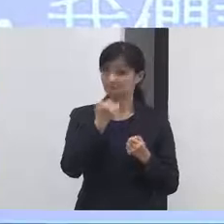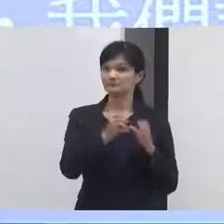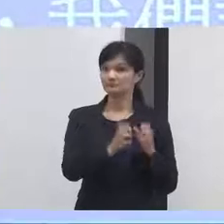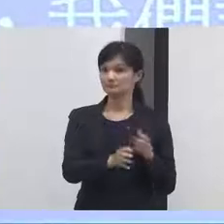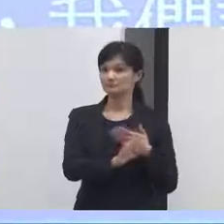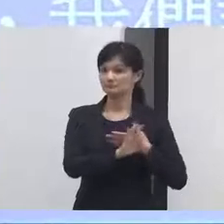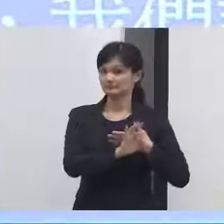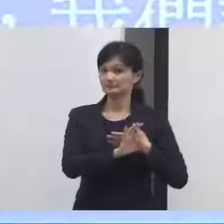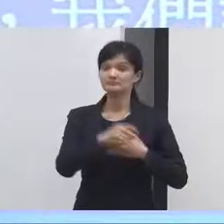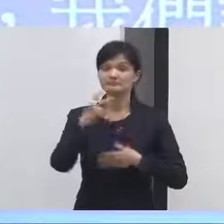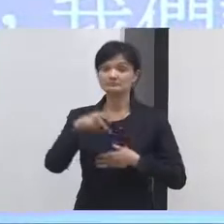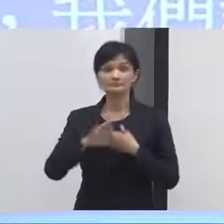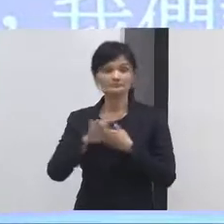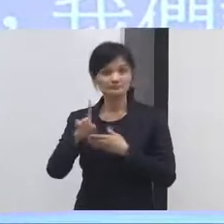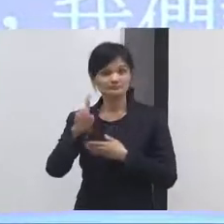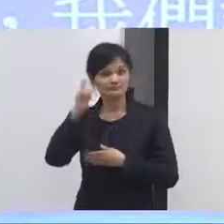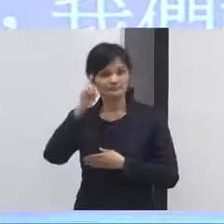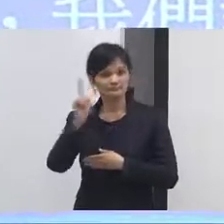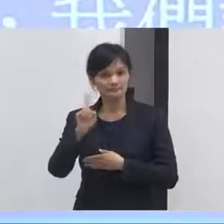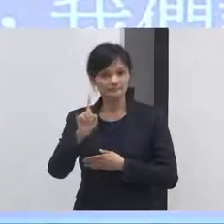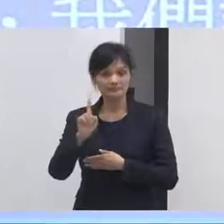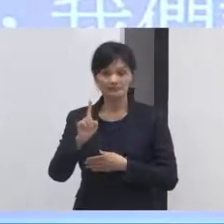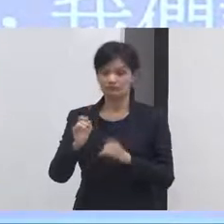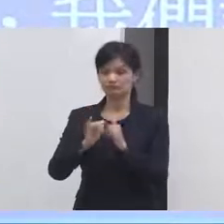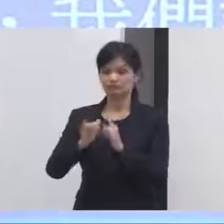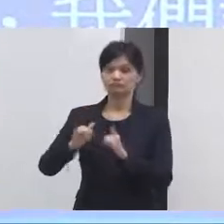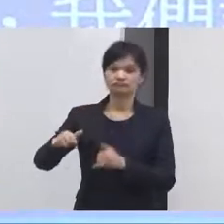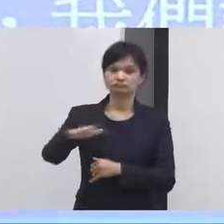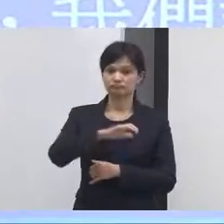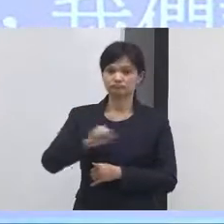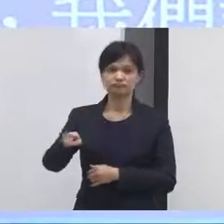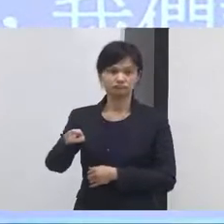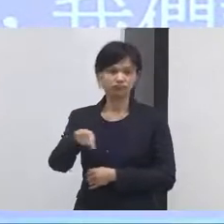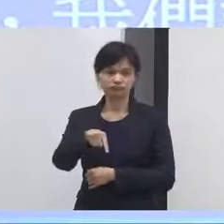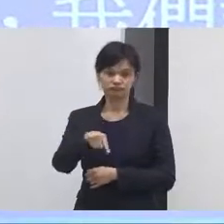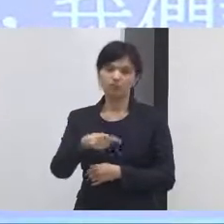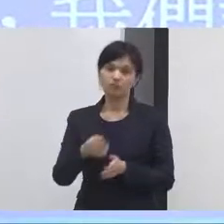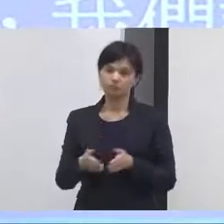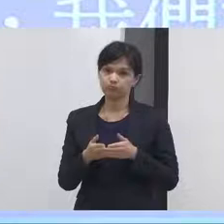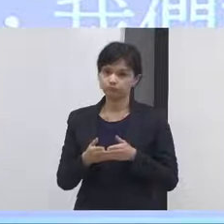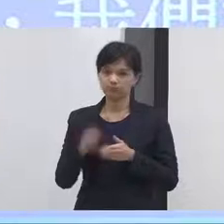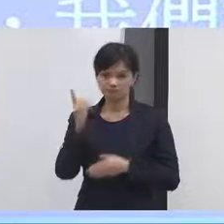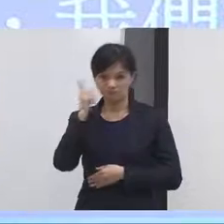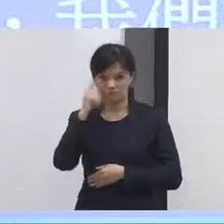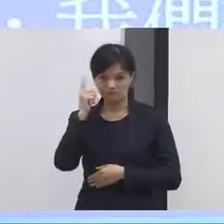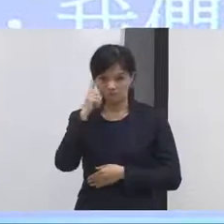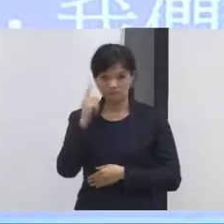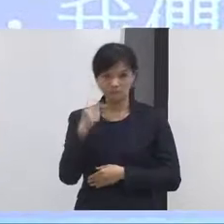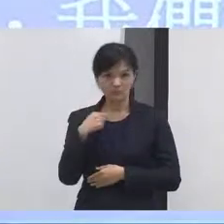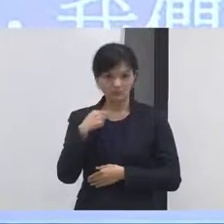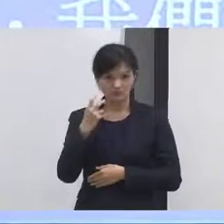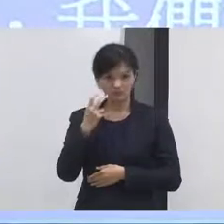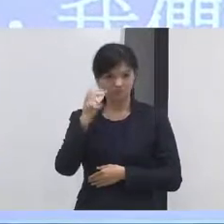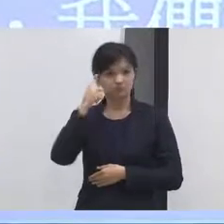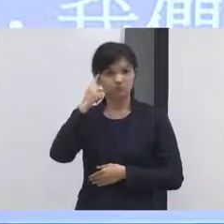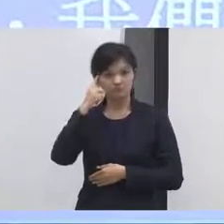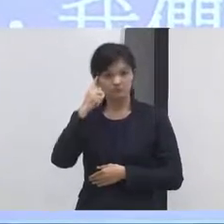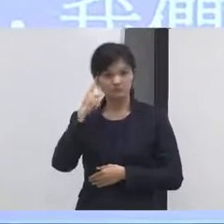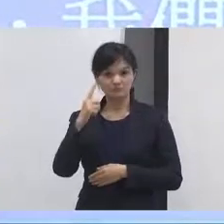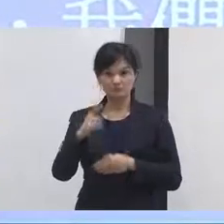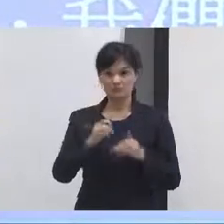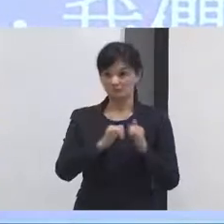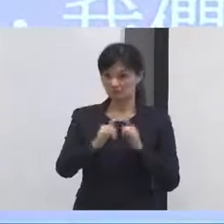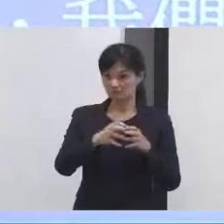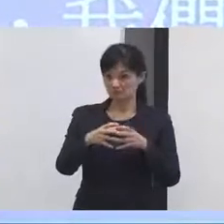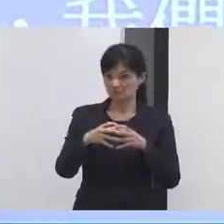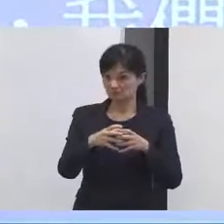另外一个可能就是在民间的风气可能也是要考虑一下，就是因为我觉得很多民间的风气还是会有一点对政府是对抗